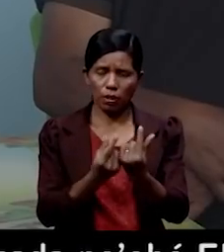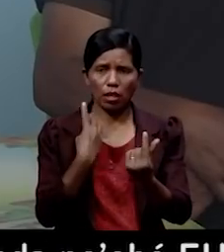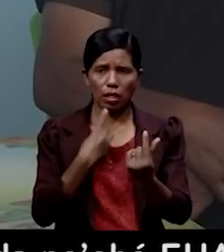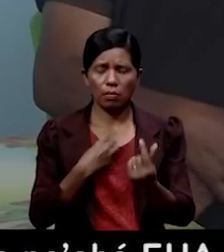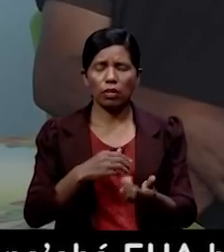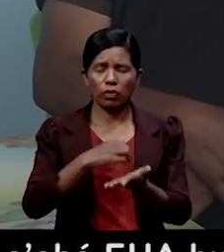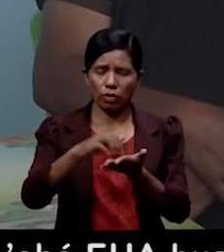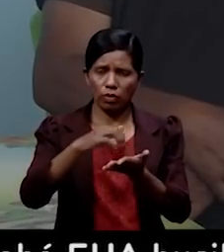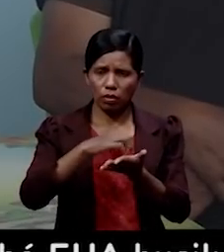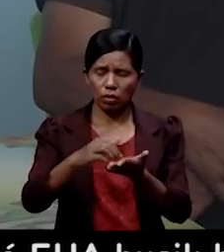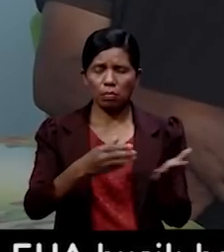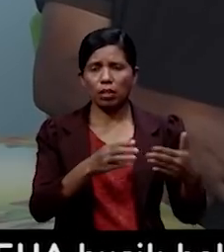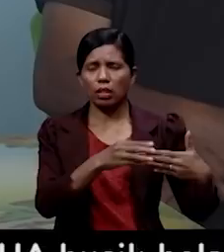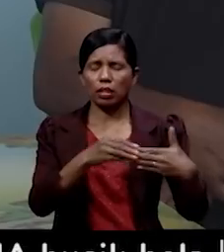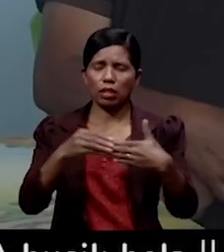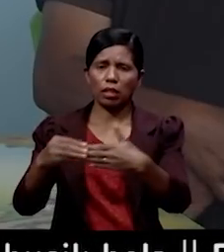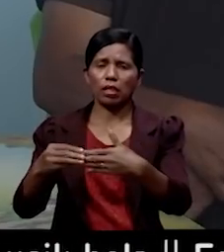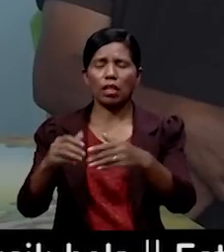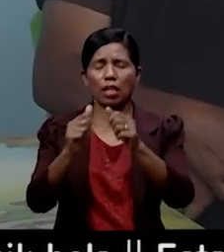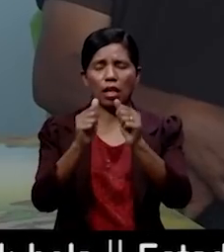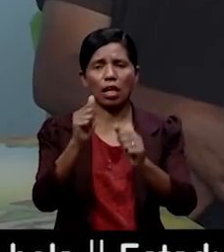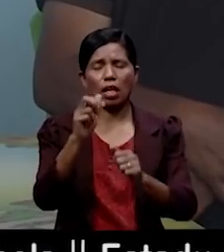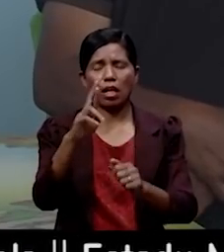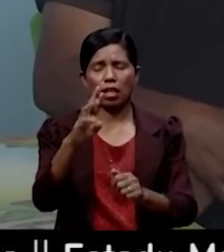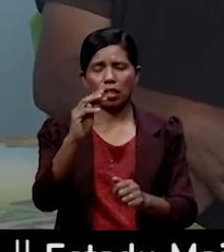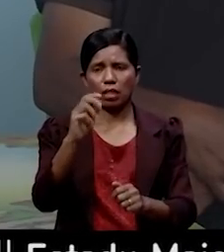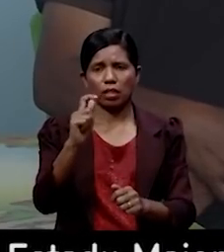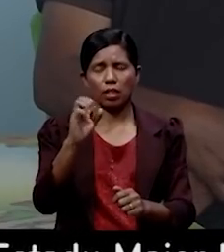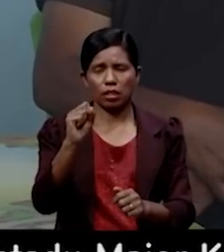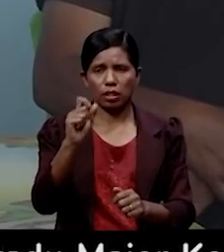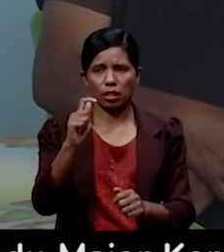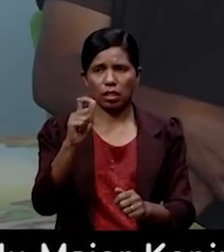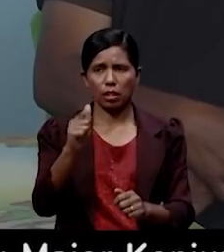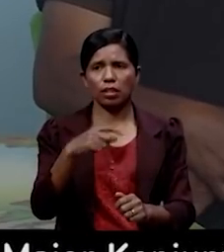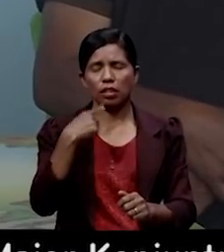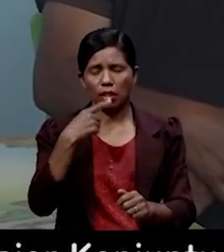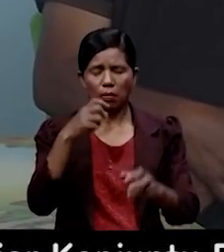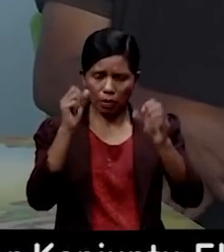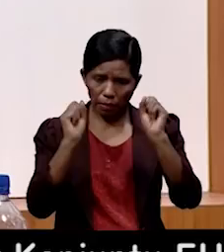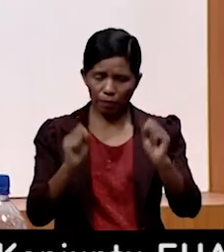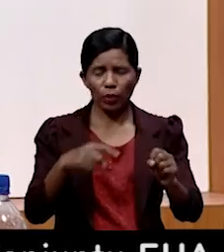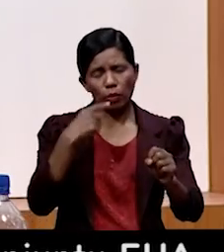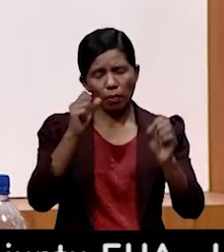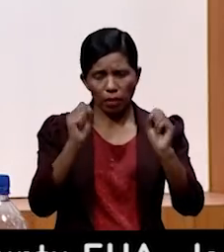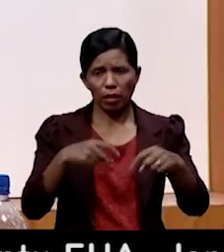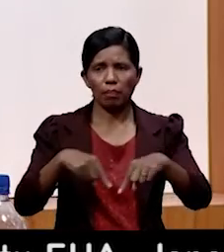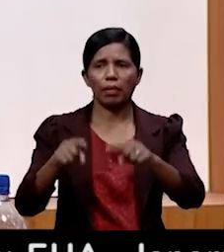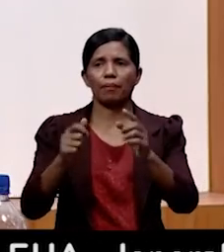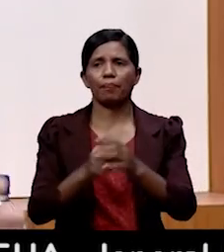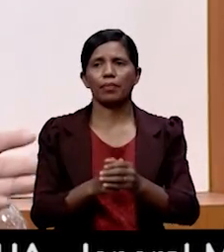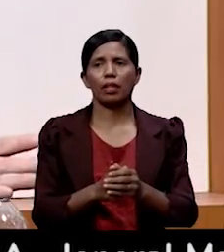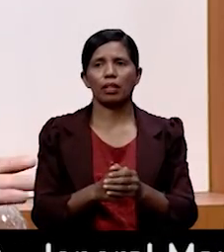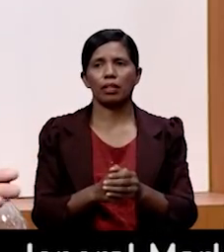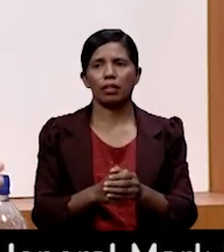mak lidera artis sira se mau ba artis sira ami kriteria seluku kira se mak merese baliu lasu ilmal ex ministro